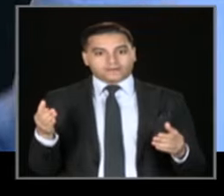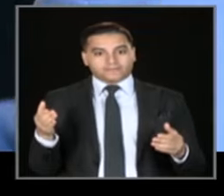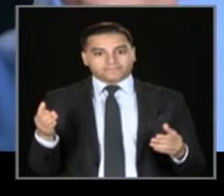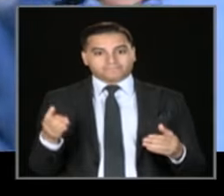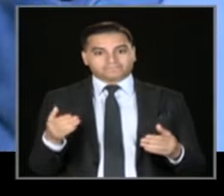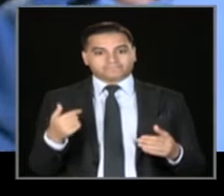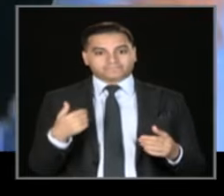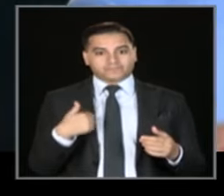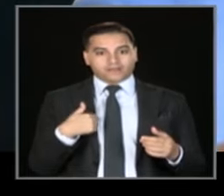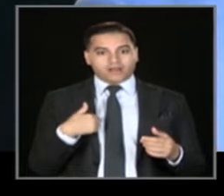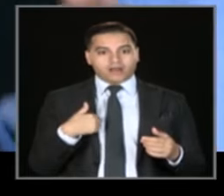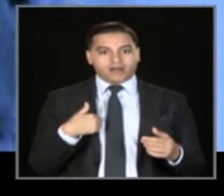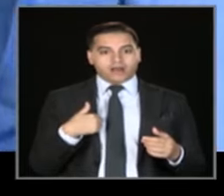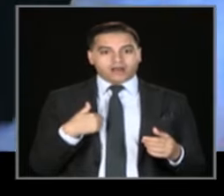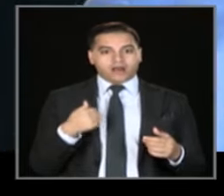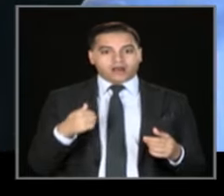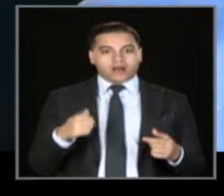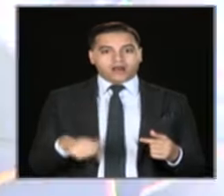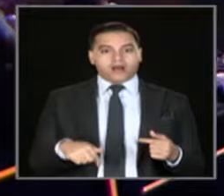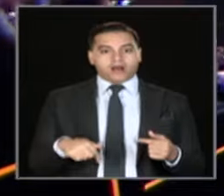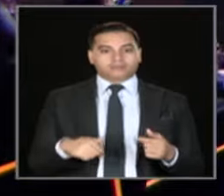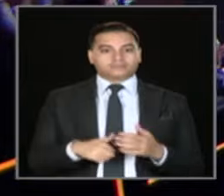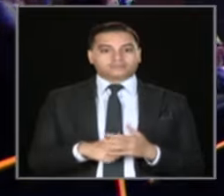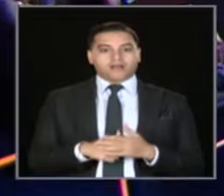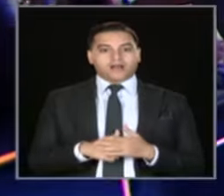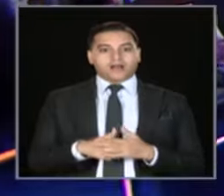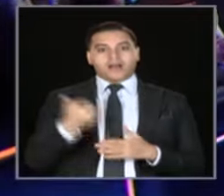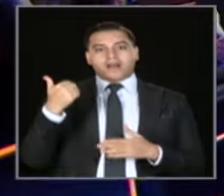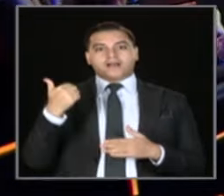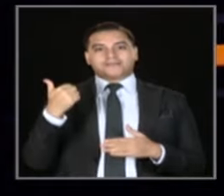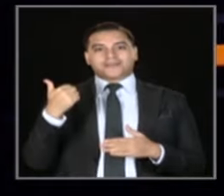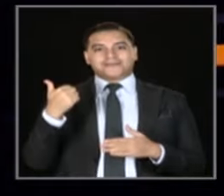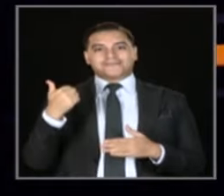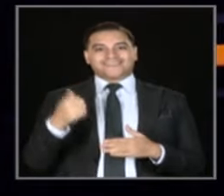عباقرة، أنا أكسب النهاردة.